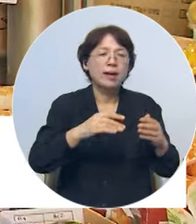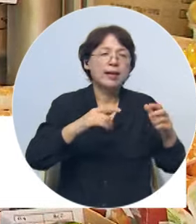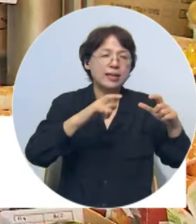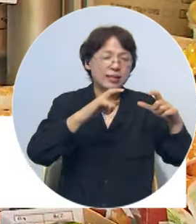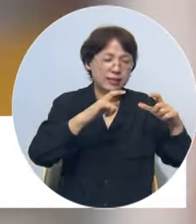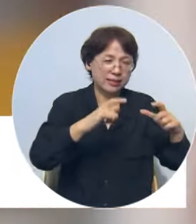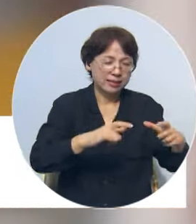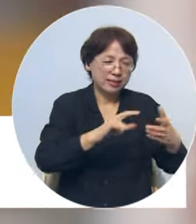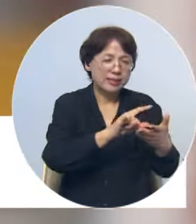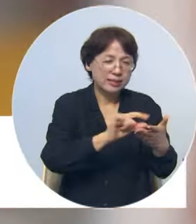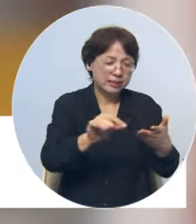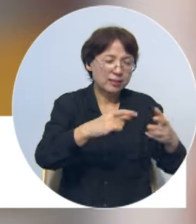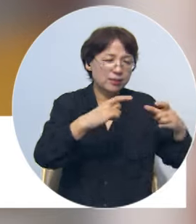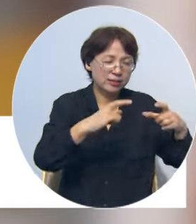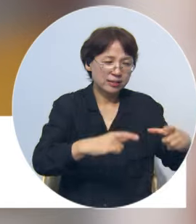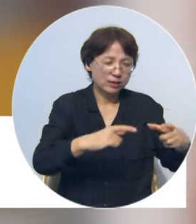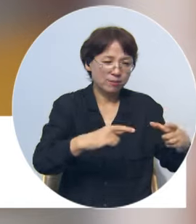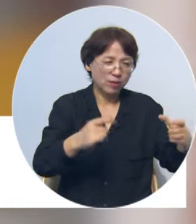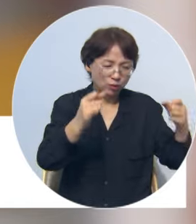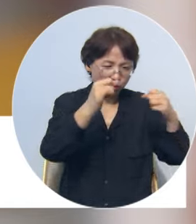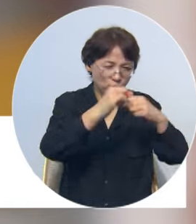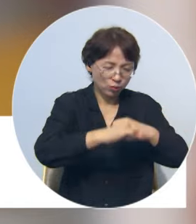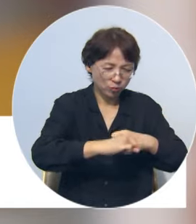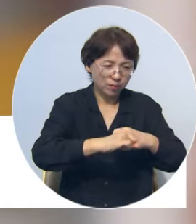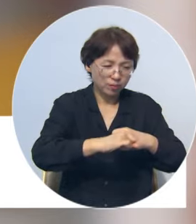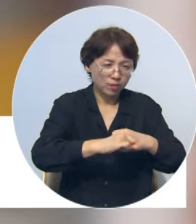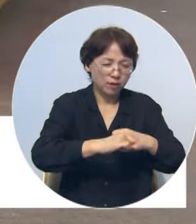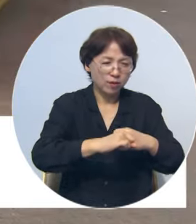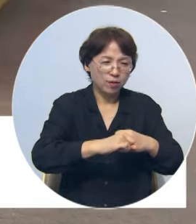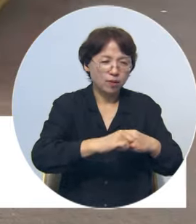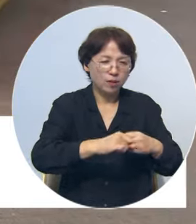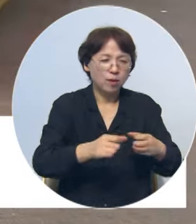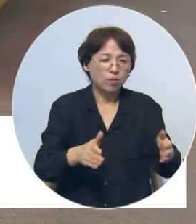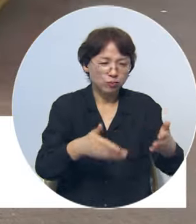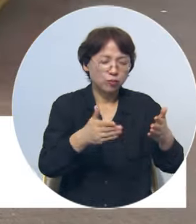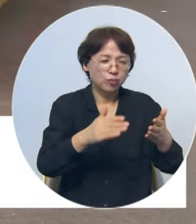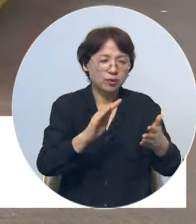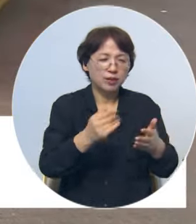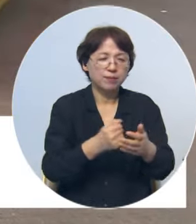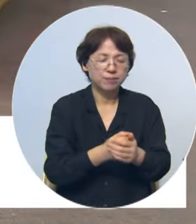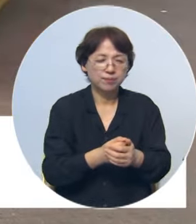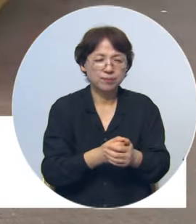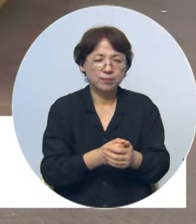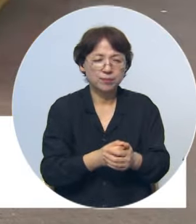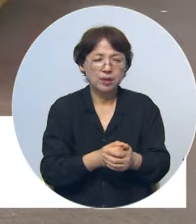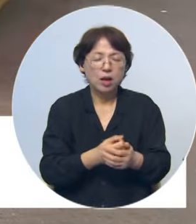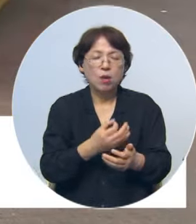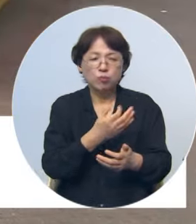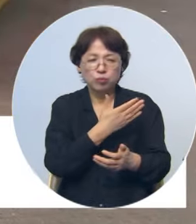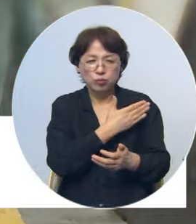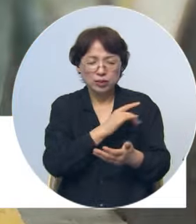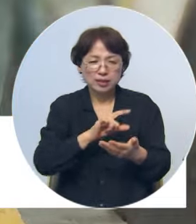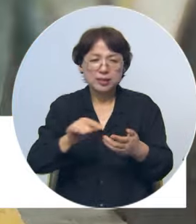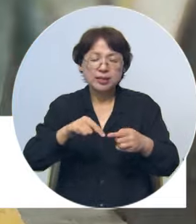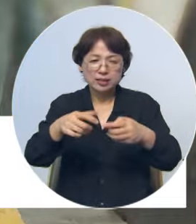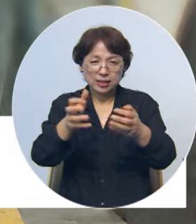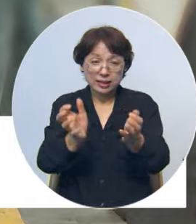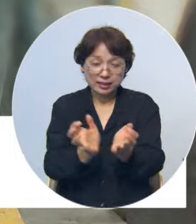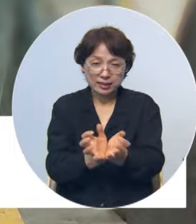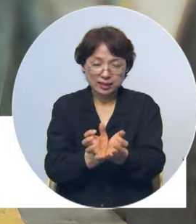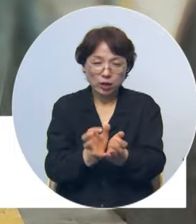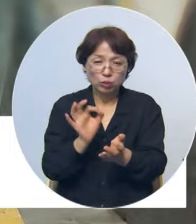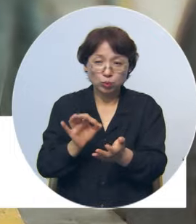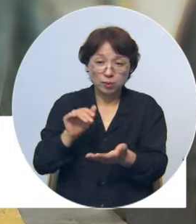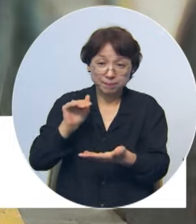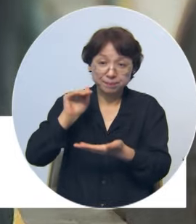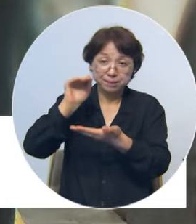예측했습니다. 또 재정이 충분한 지자체가 많은 예산을 신청하게 되고 정부는 부자 지자체에 많은 곡비를 지원할 수밖에 없는